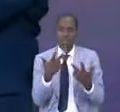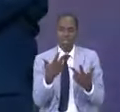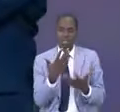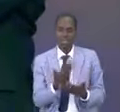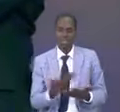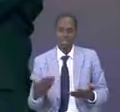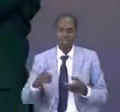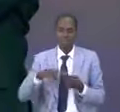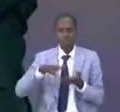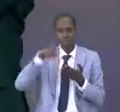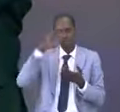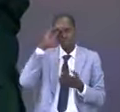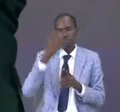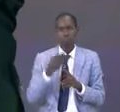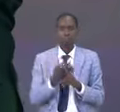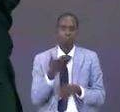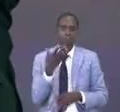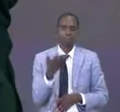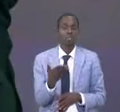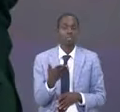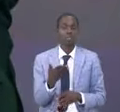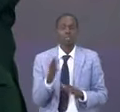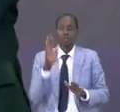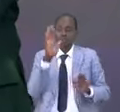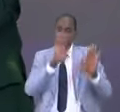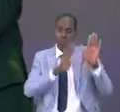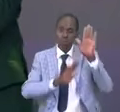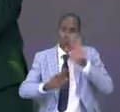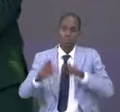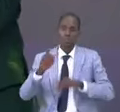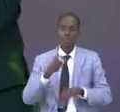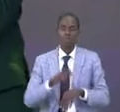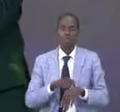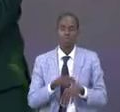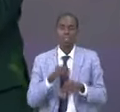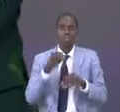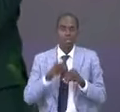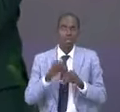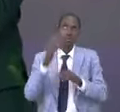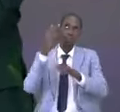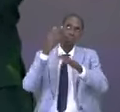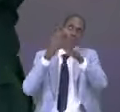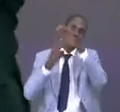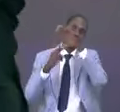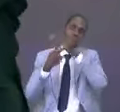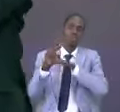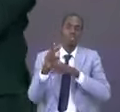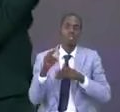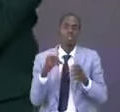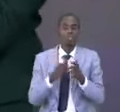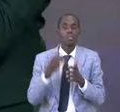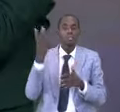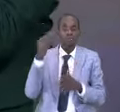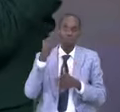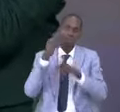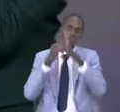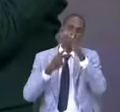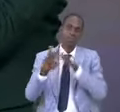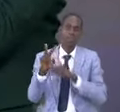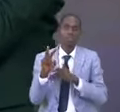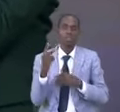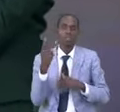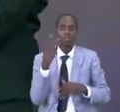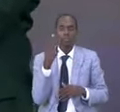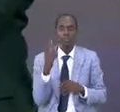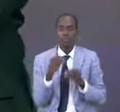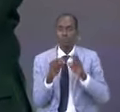ça n'arrive pas par accident l'état difficile de trouble dans la prophétie ça a été prophétie le deuxième élément les